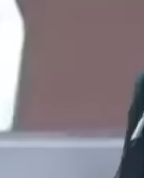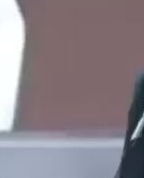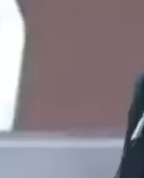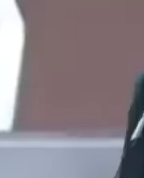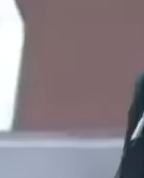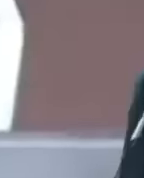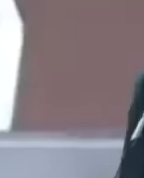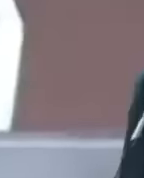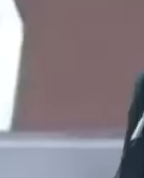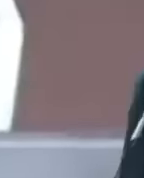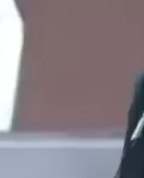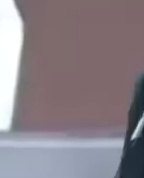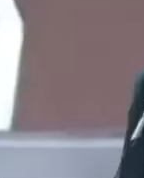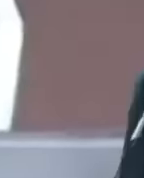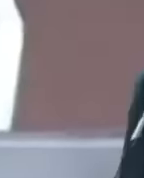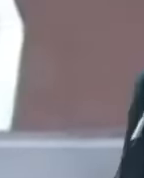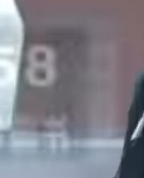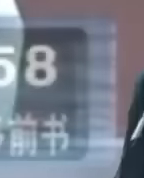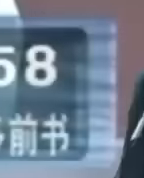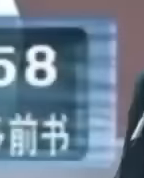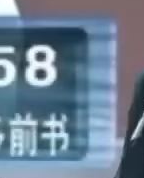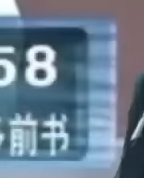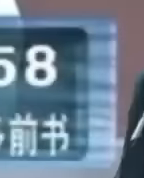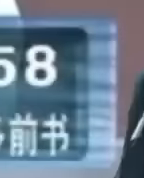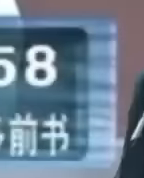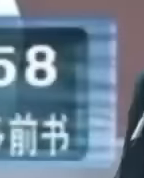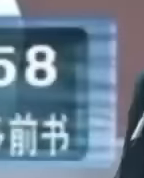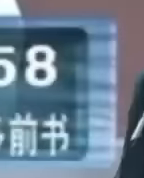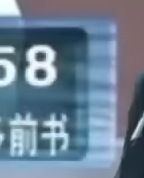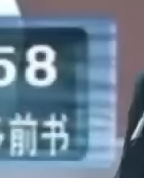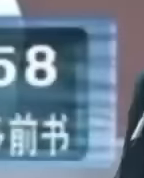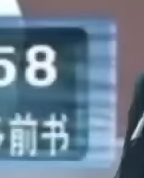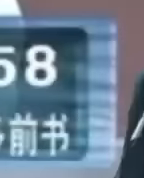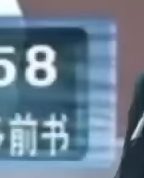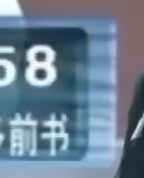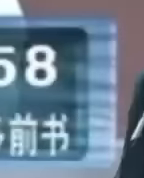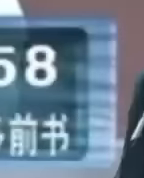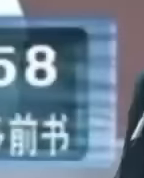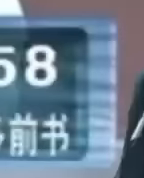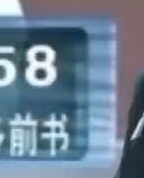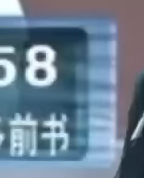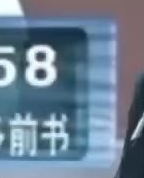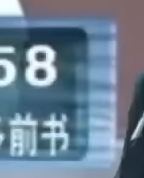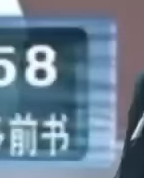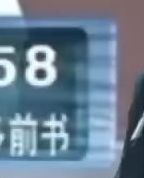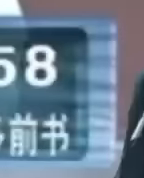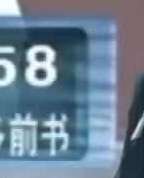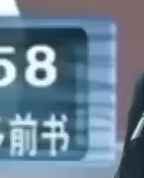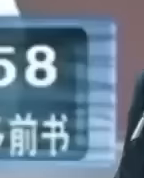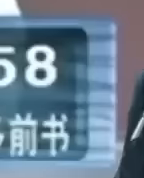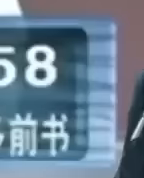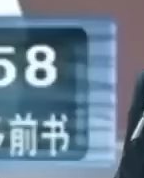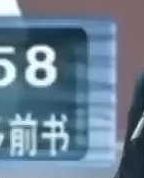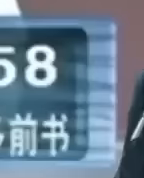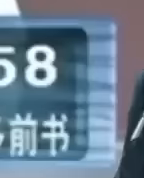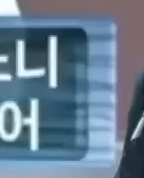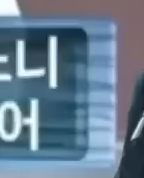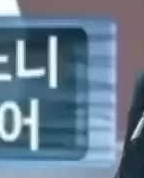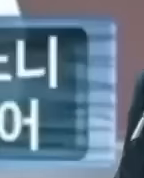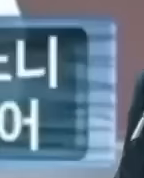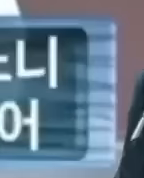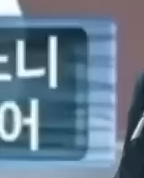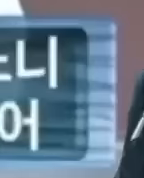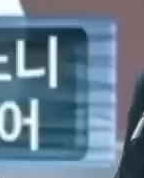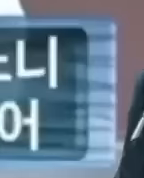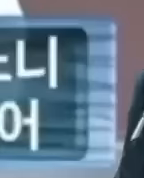시간 은혜 받으실 하나님의 말씀은 고린도전서 15장 50절로 58절입니다. 다 같이